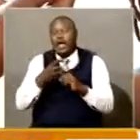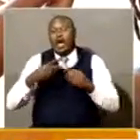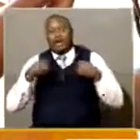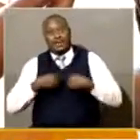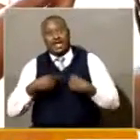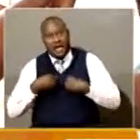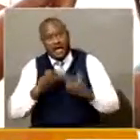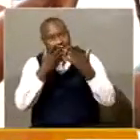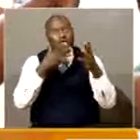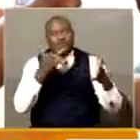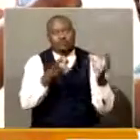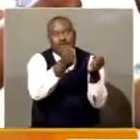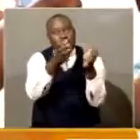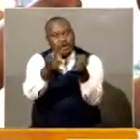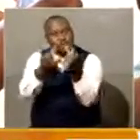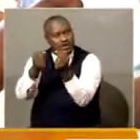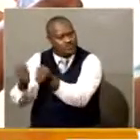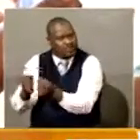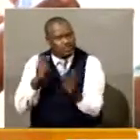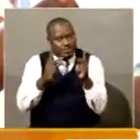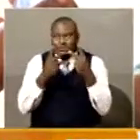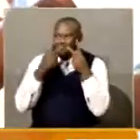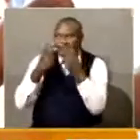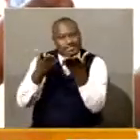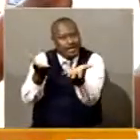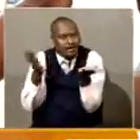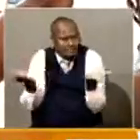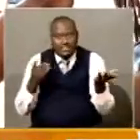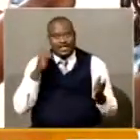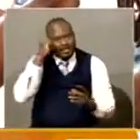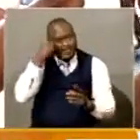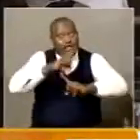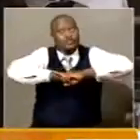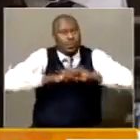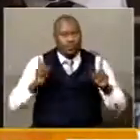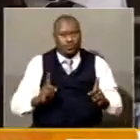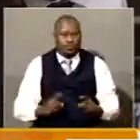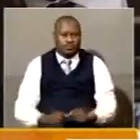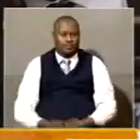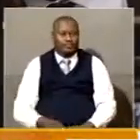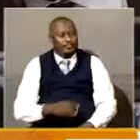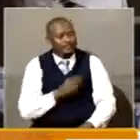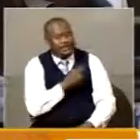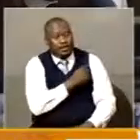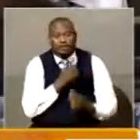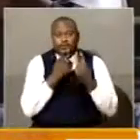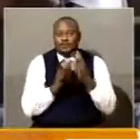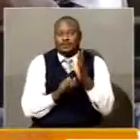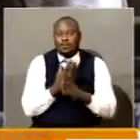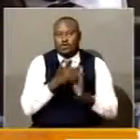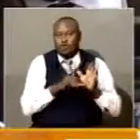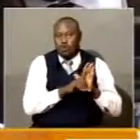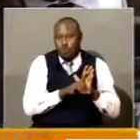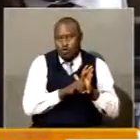waffe Ssaalongo abantu abakera ku matatu ga gavumenti awo no kirumira ebbago lino eryaleetebwa gavumenti ligenderera